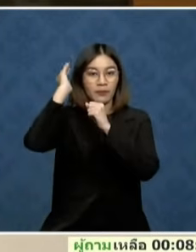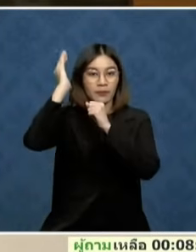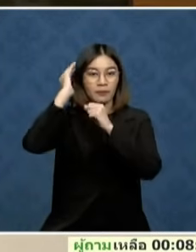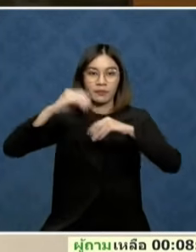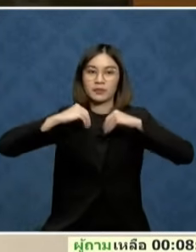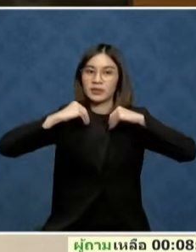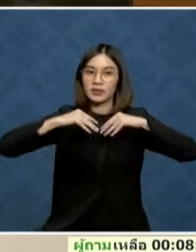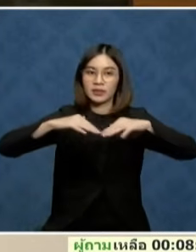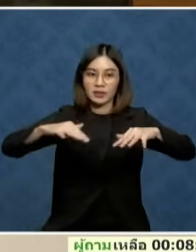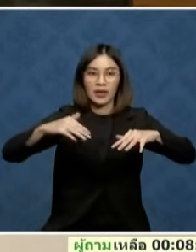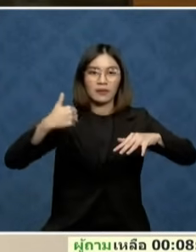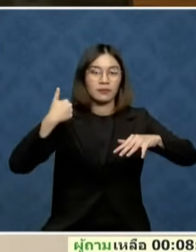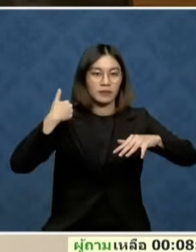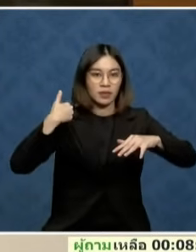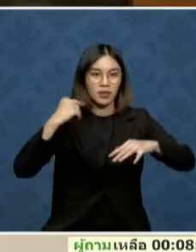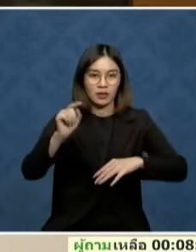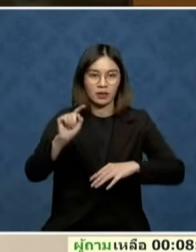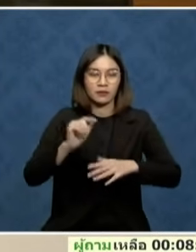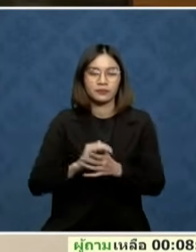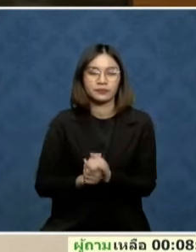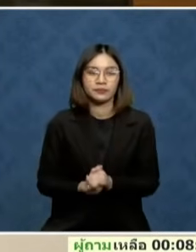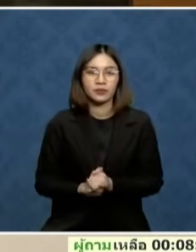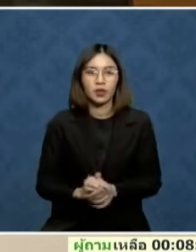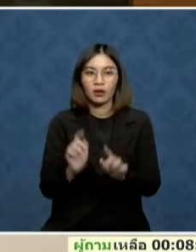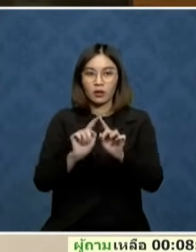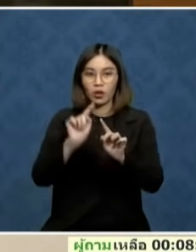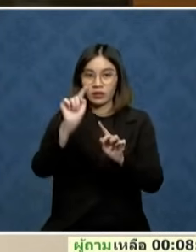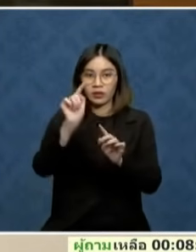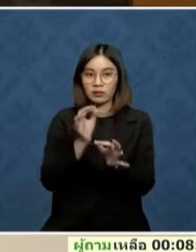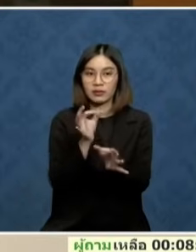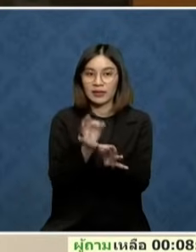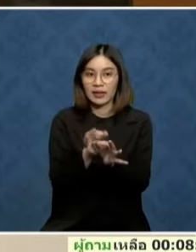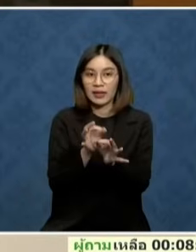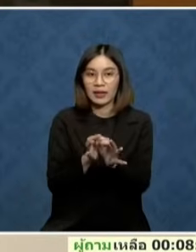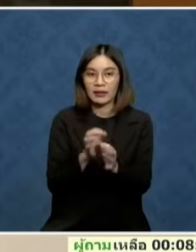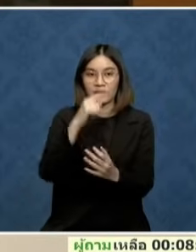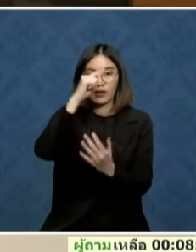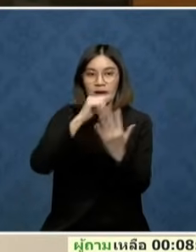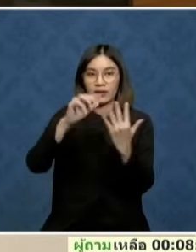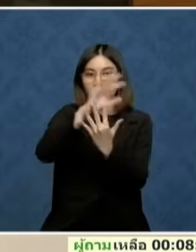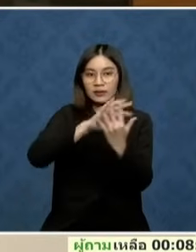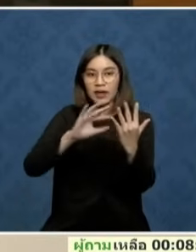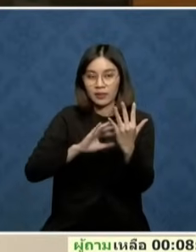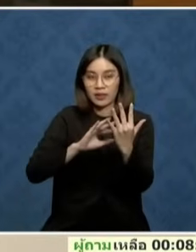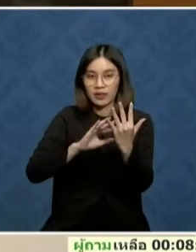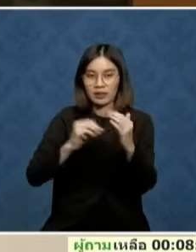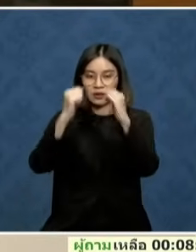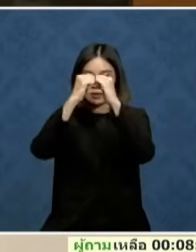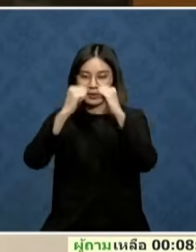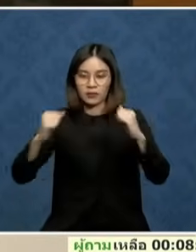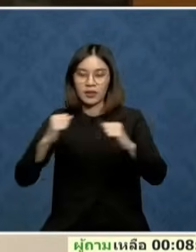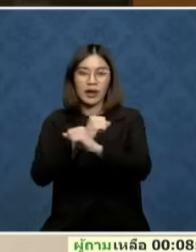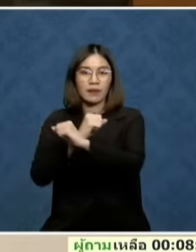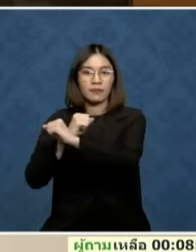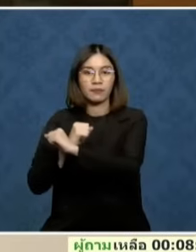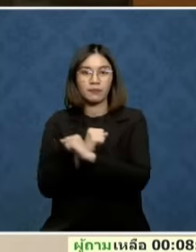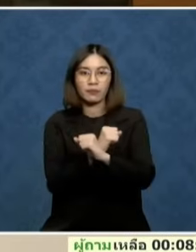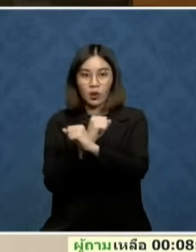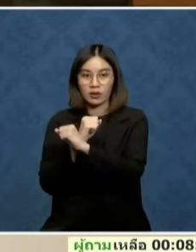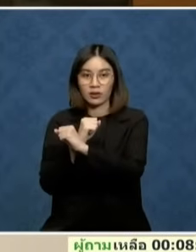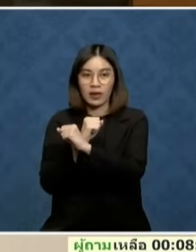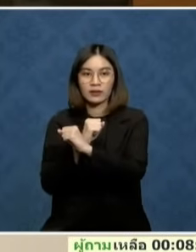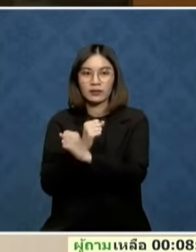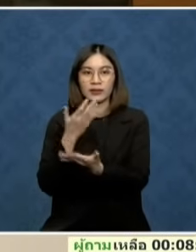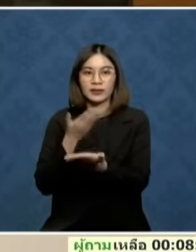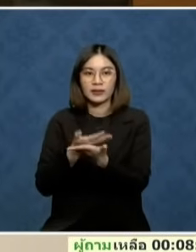หลายครั้งดังนี้นะครับข้อที่1ธนาคารแห่งประเทศไทยและสำนักงานป้องกัน และปราบปราม